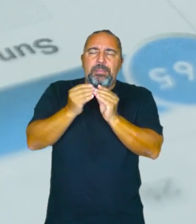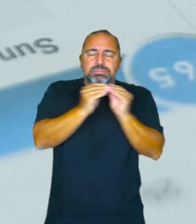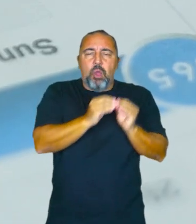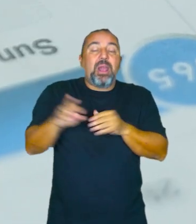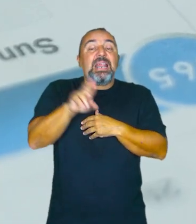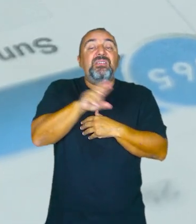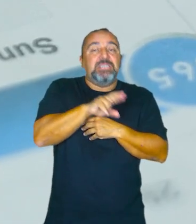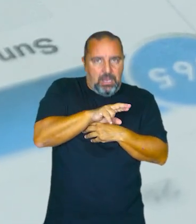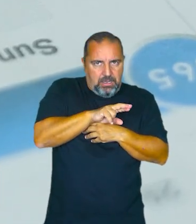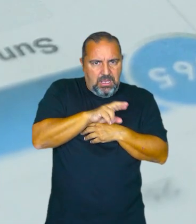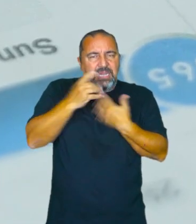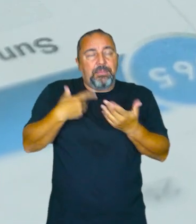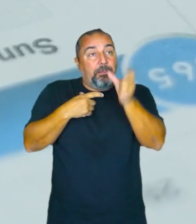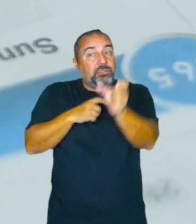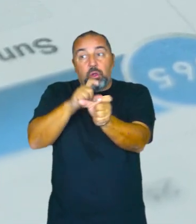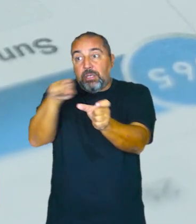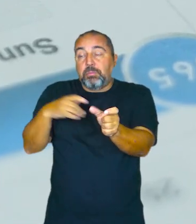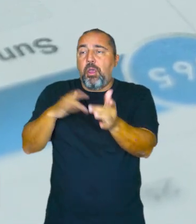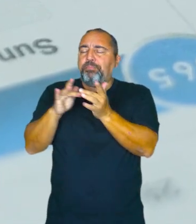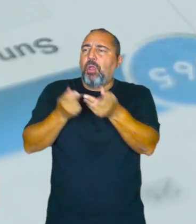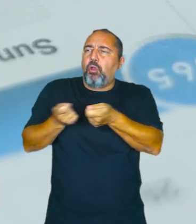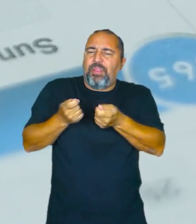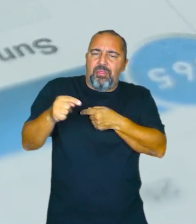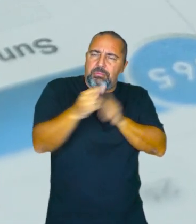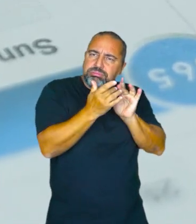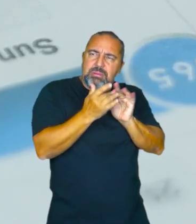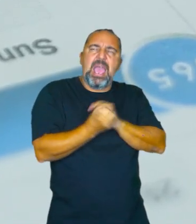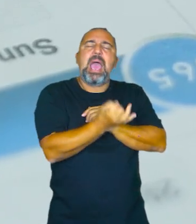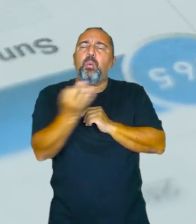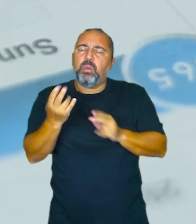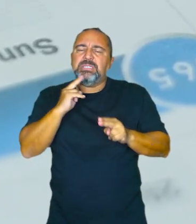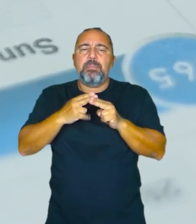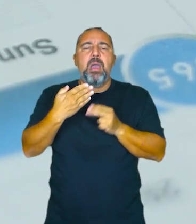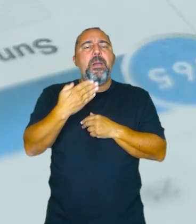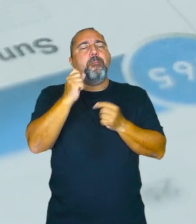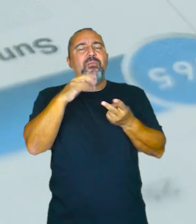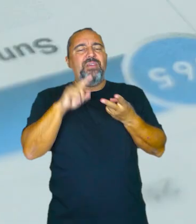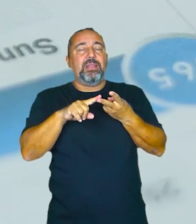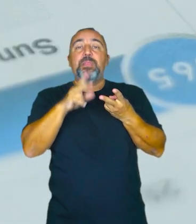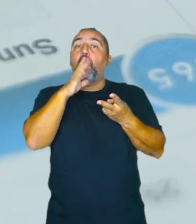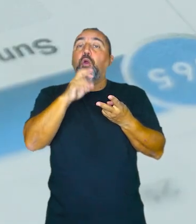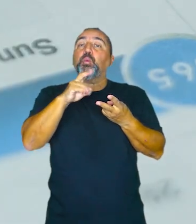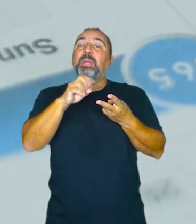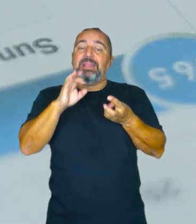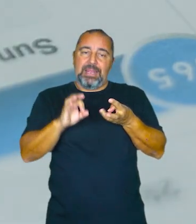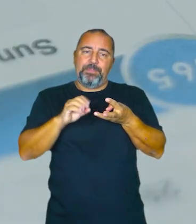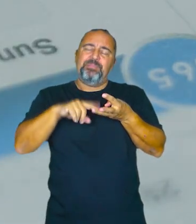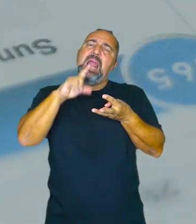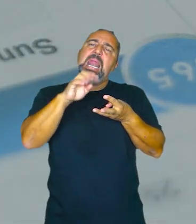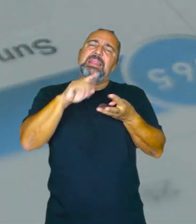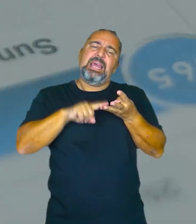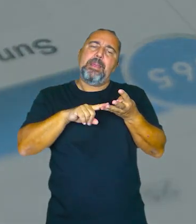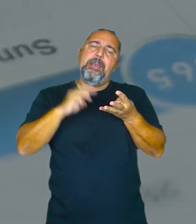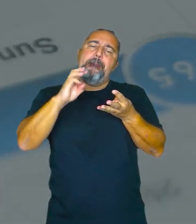planifikatzen, programatzen eta berrikusten lagunduko dizutenak, baita beste pertsona batzuekin koordinatzen ere. Batzuk